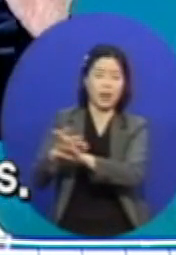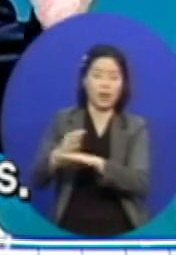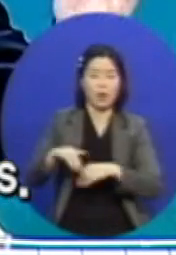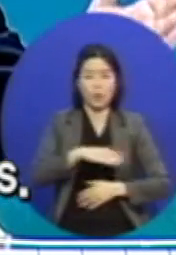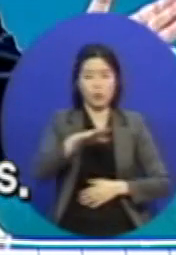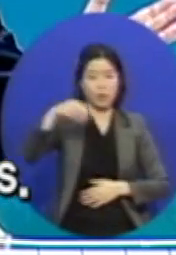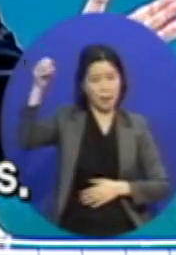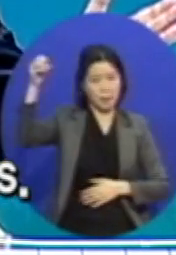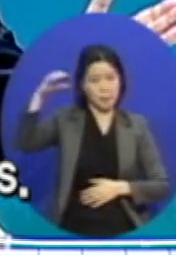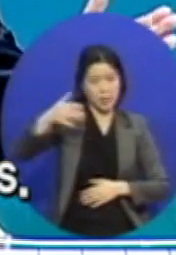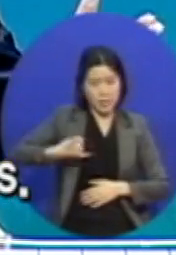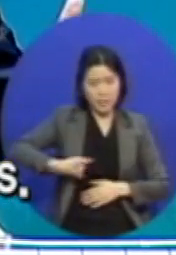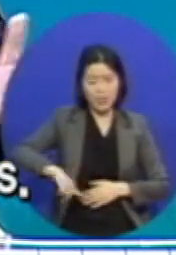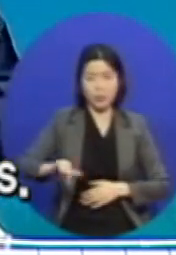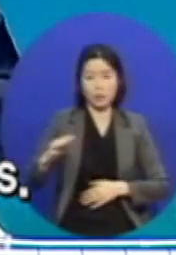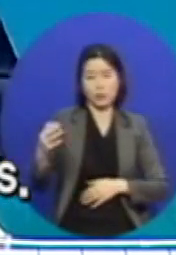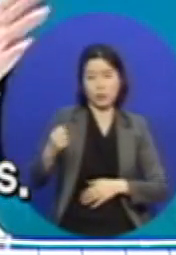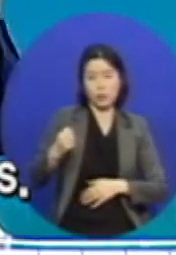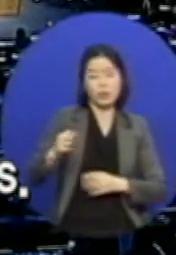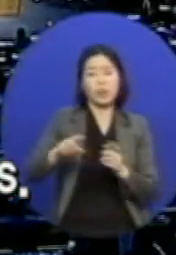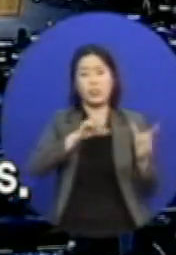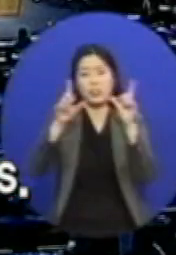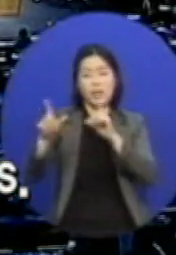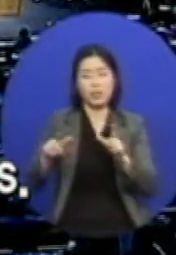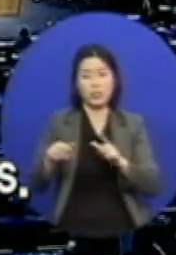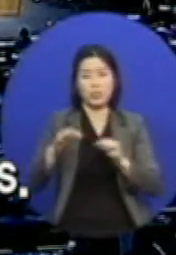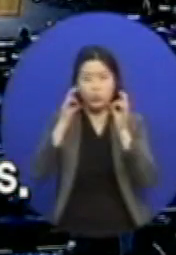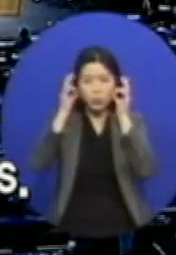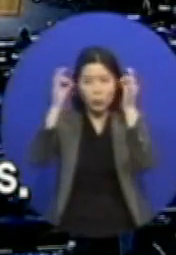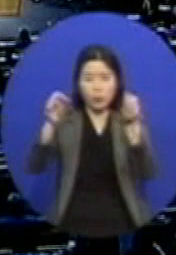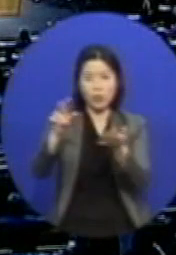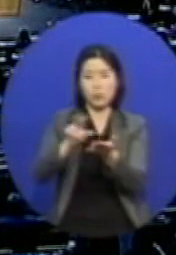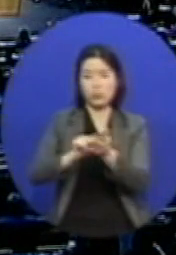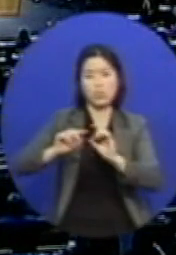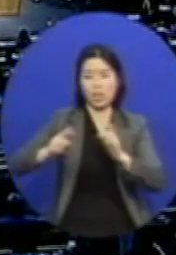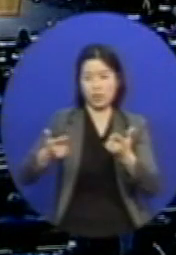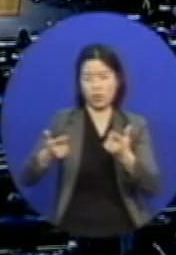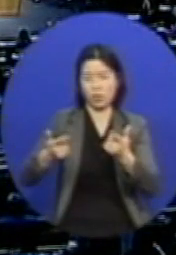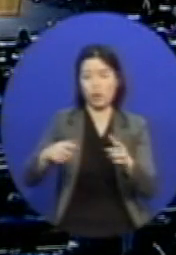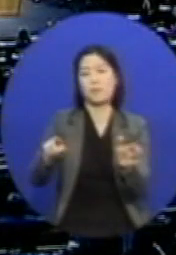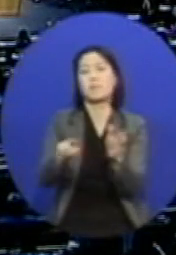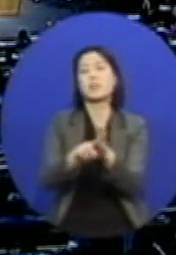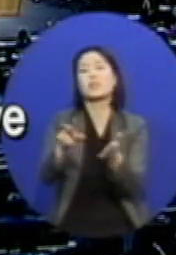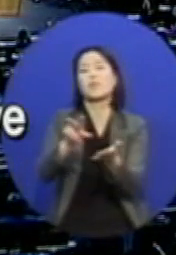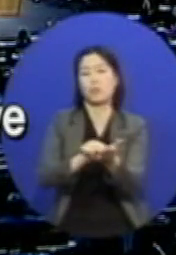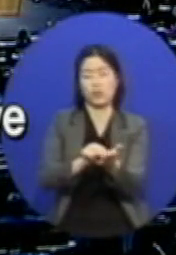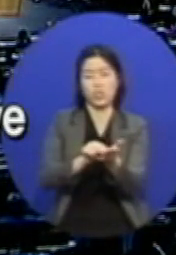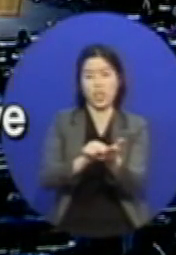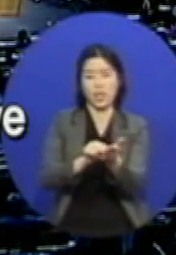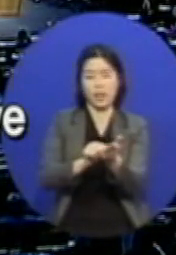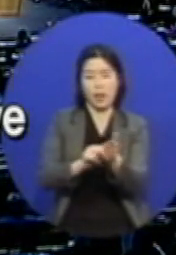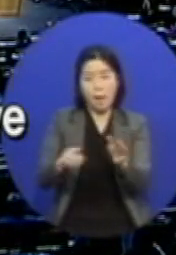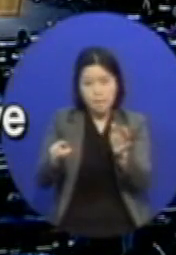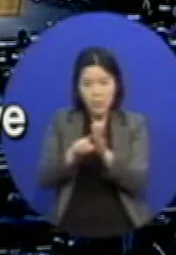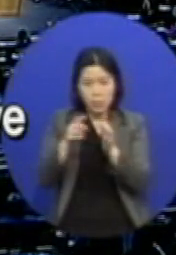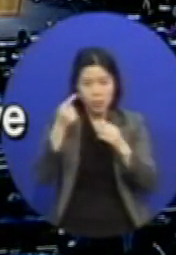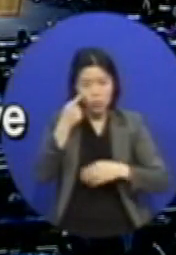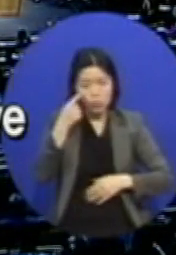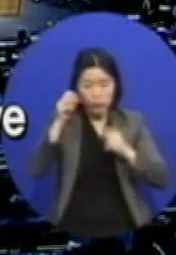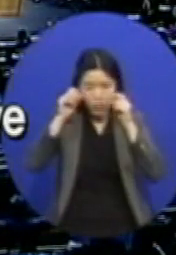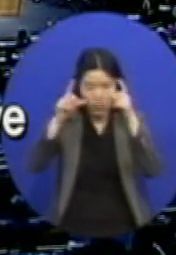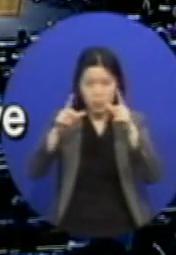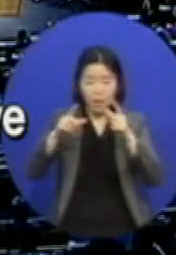우리가 빛의 자녀로 사는 것은 노력에 문제가 아닙니다 그것은 비듬의 문제에요 믿음의 눈이 뛰면